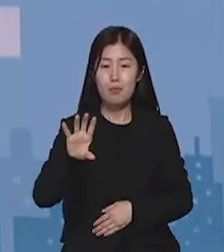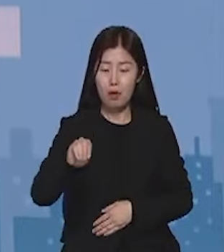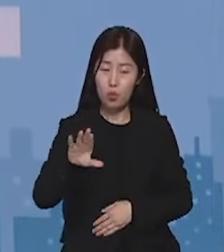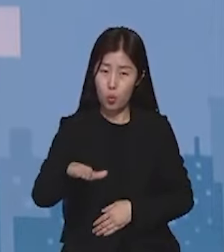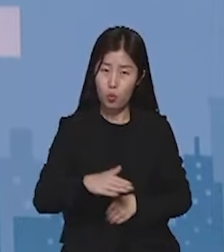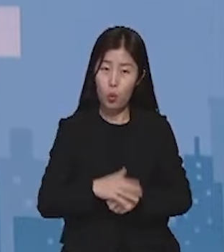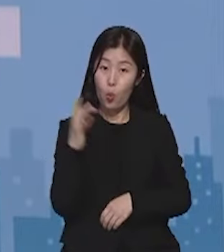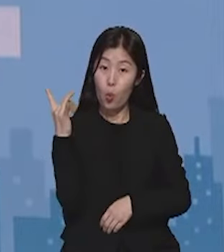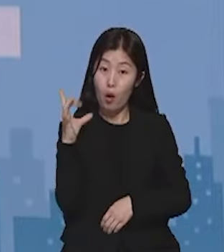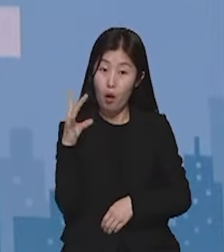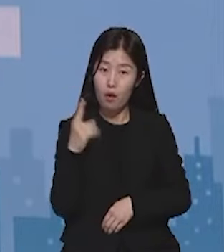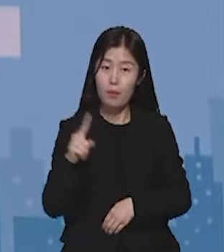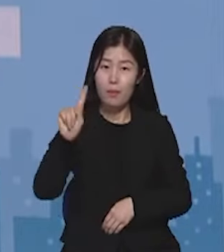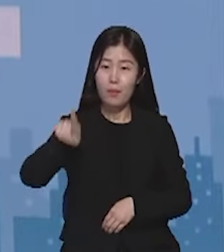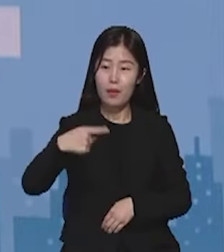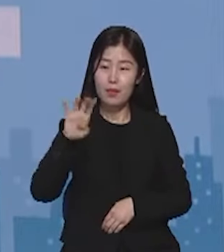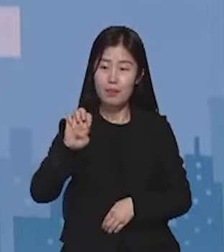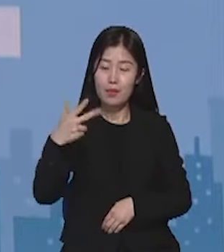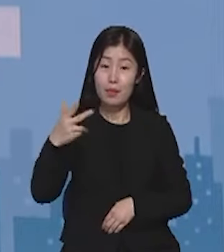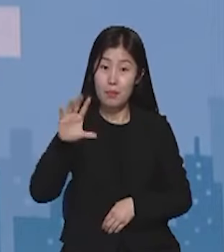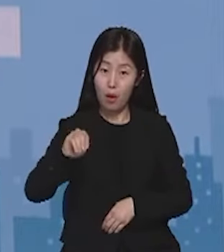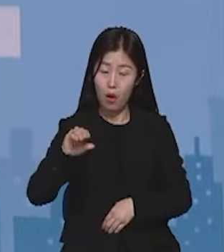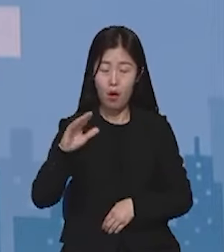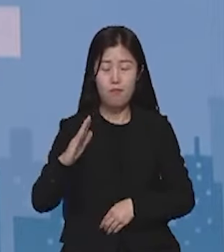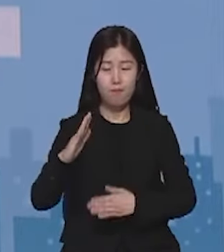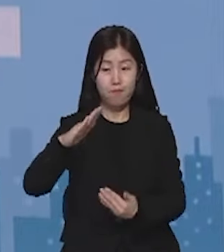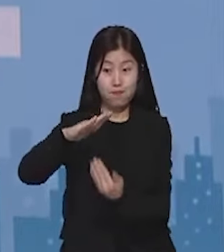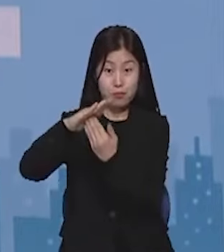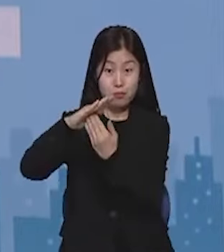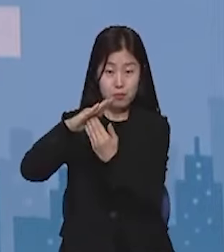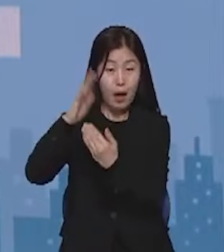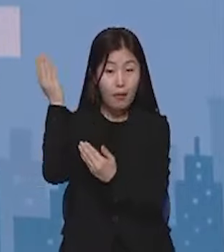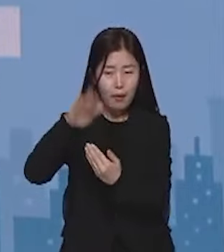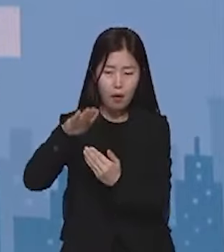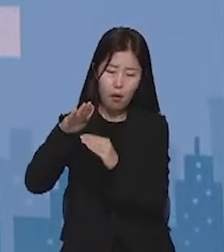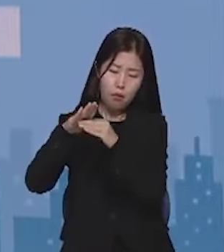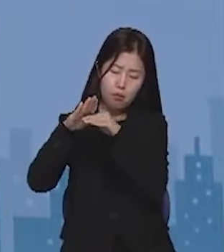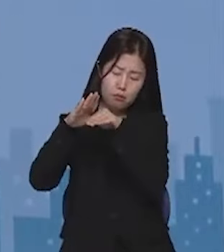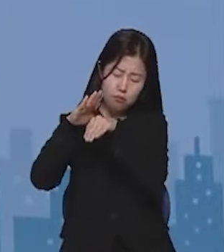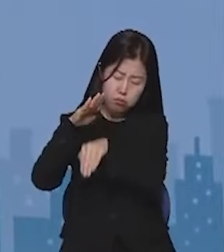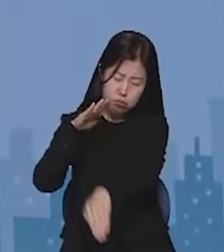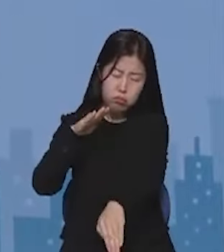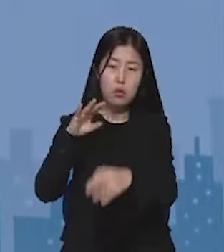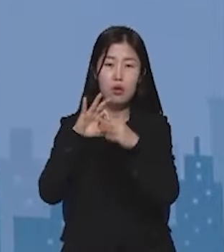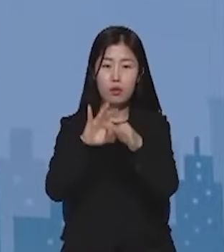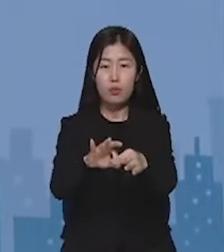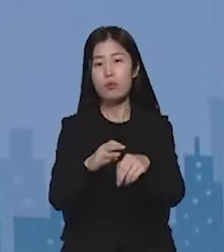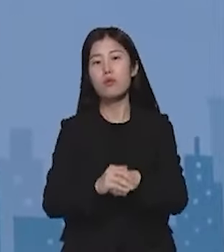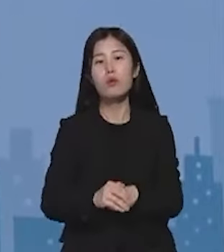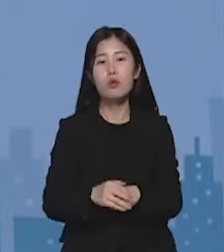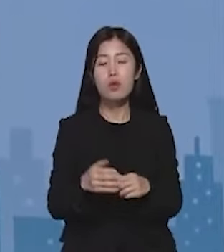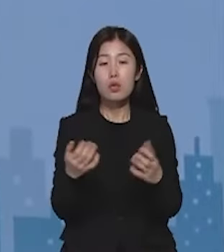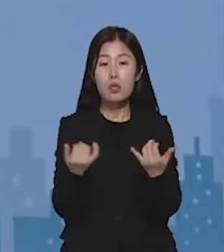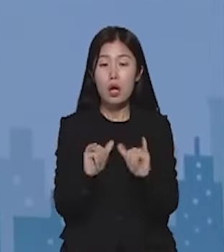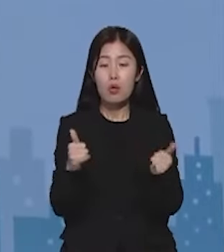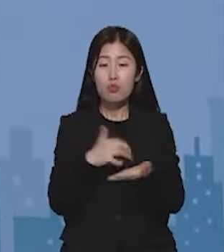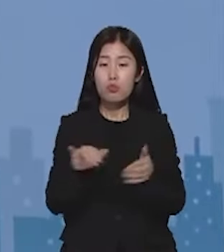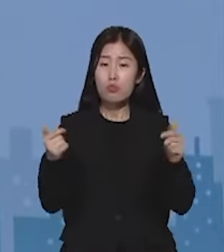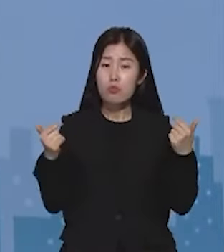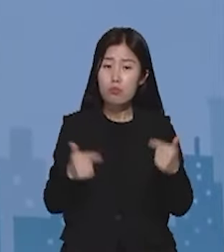147만 5,000여명으로 정점을 찍은 뒤 꾸준히 내리막길입니다 인구 감소는 어제 오늘의 일이